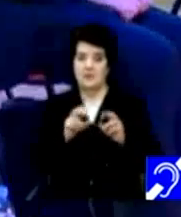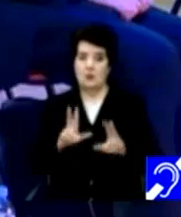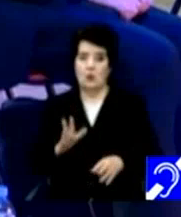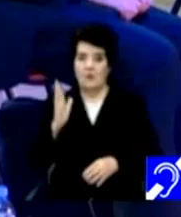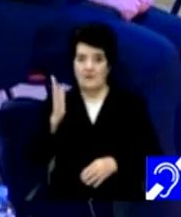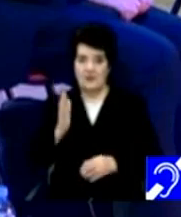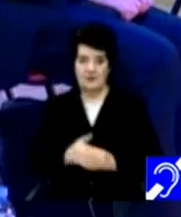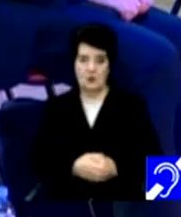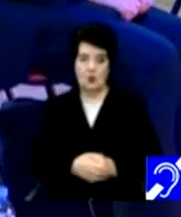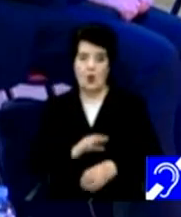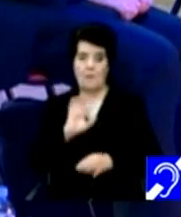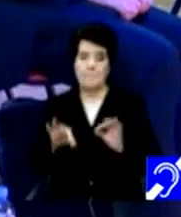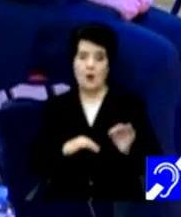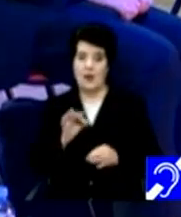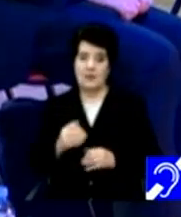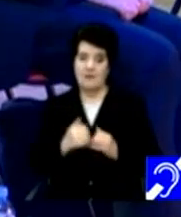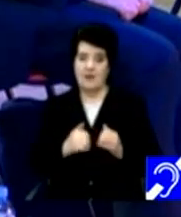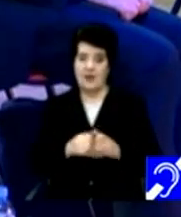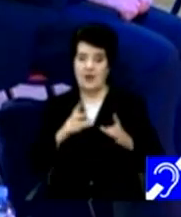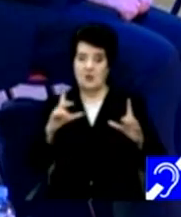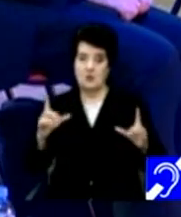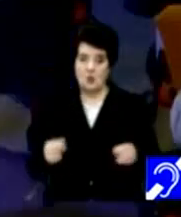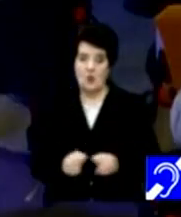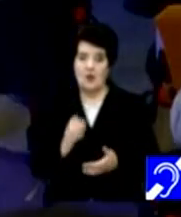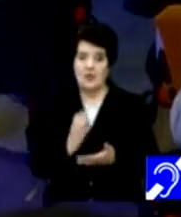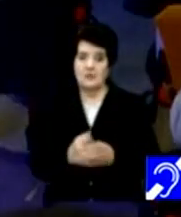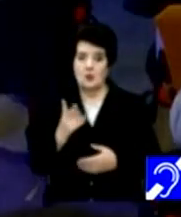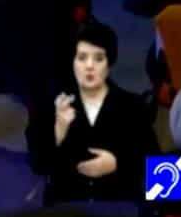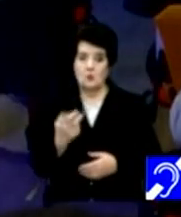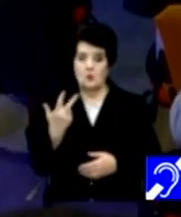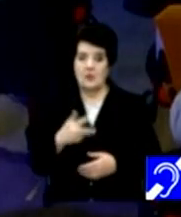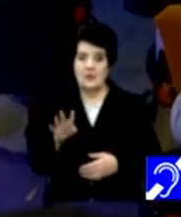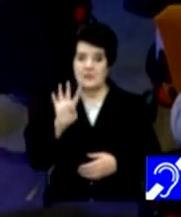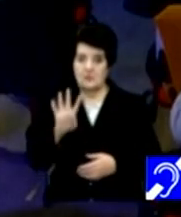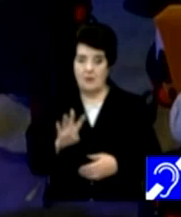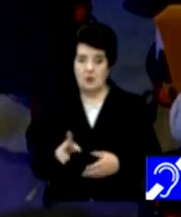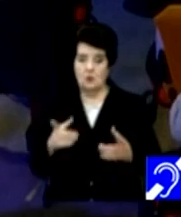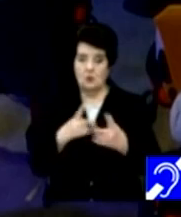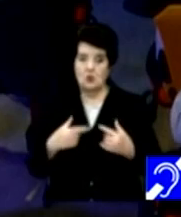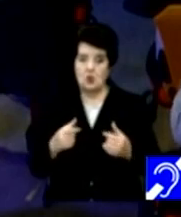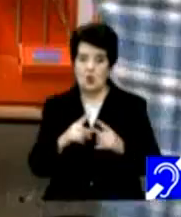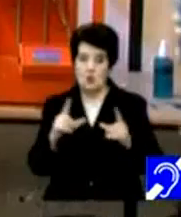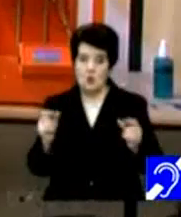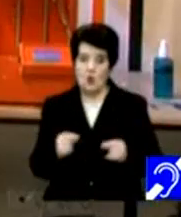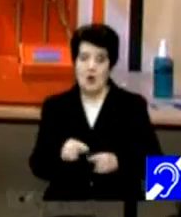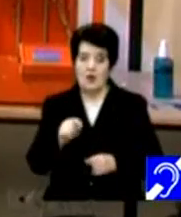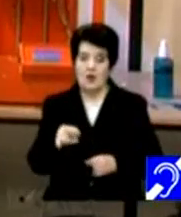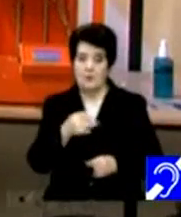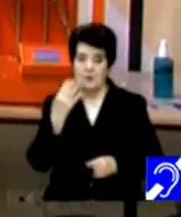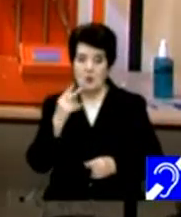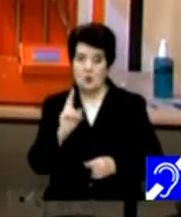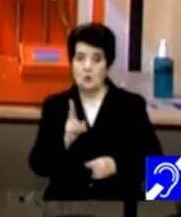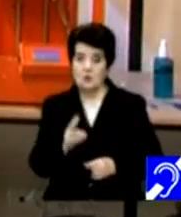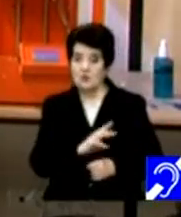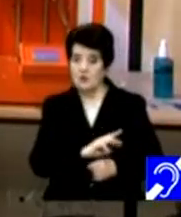viitorului. Proiectul Techwheel în fiecare școală este implementat în 234 de școli din Republica Moldova. Peste 20.000 de